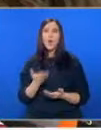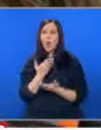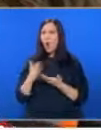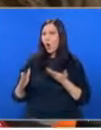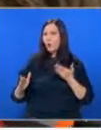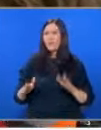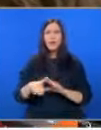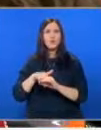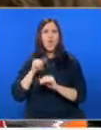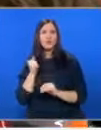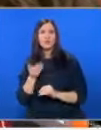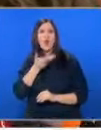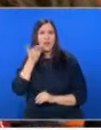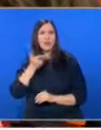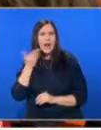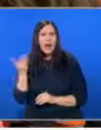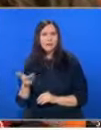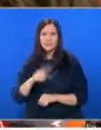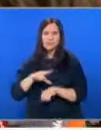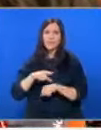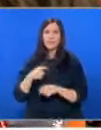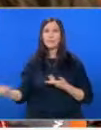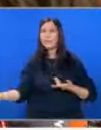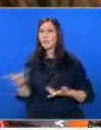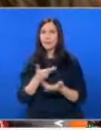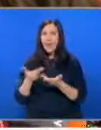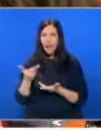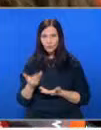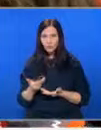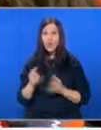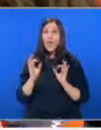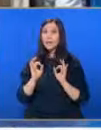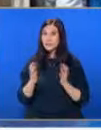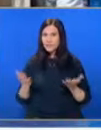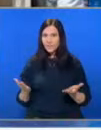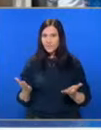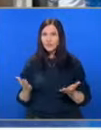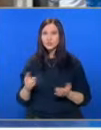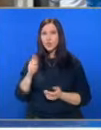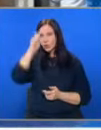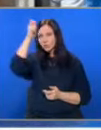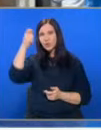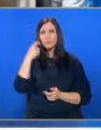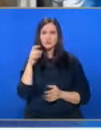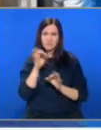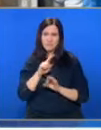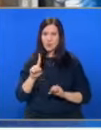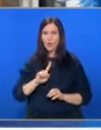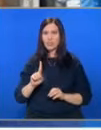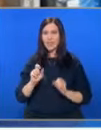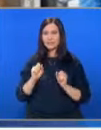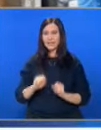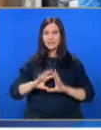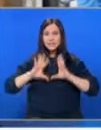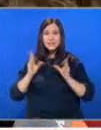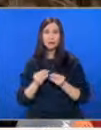отделни откази от разкази по време на преговори. Истината е, че господин Борисов никога не седна